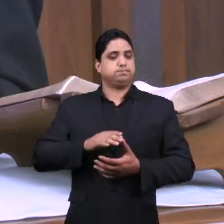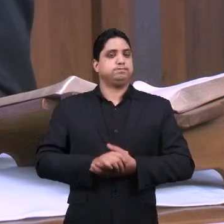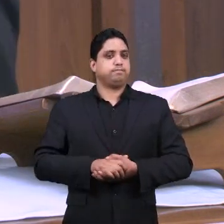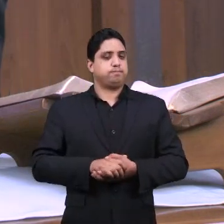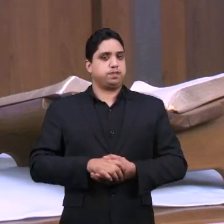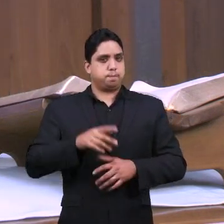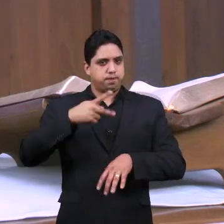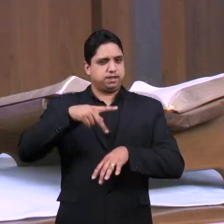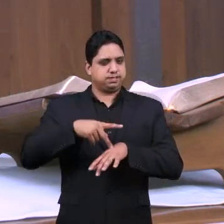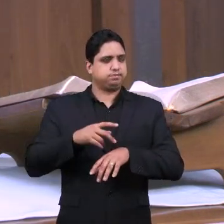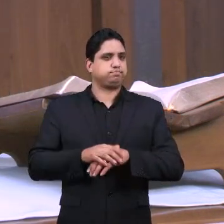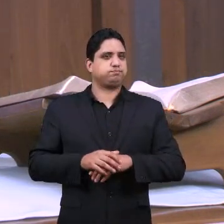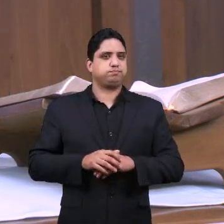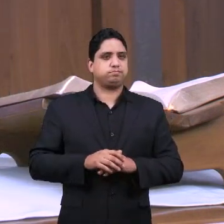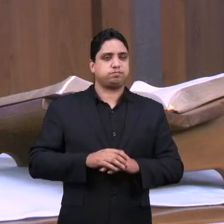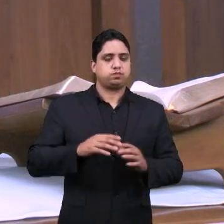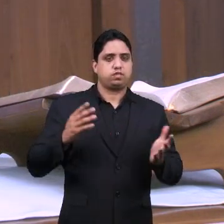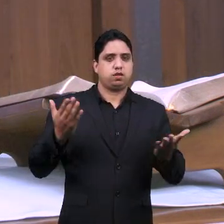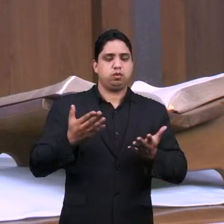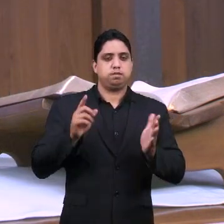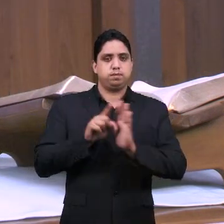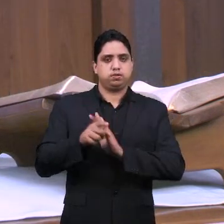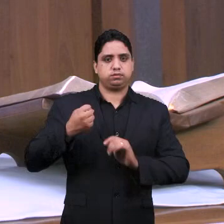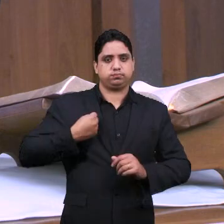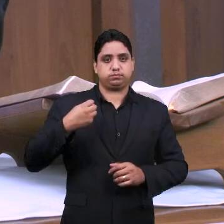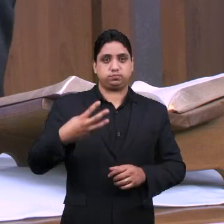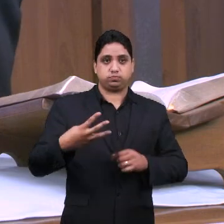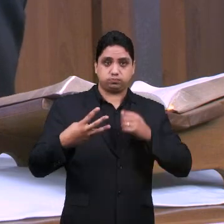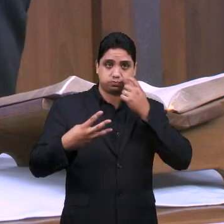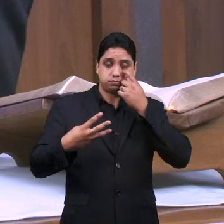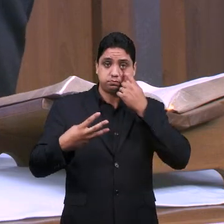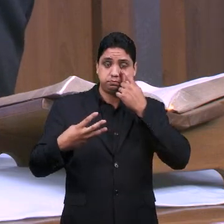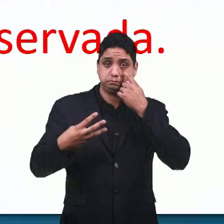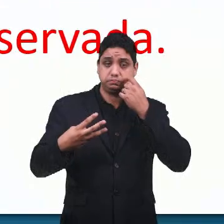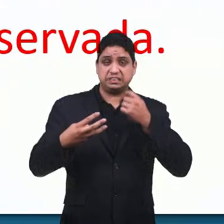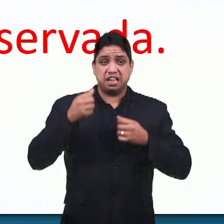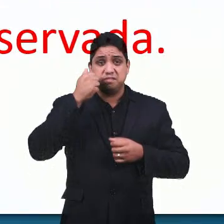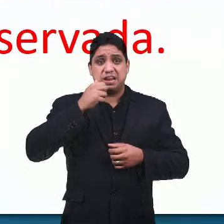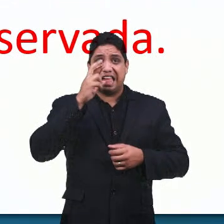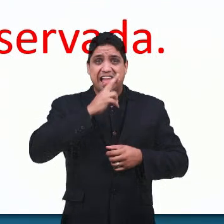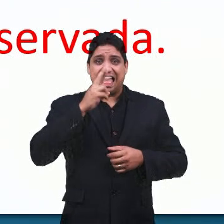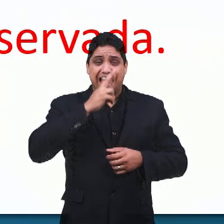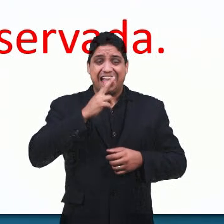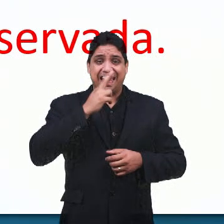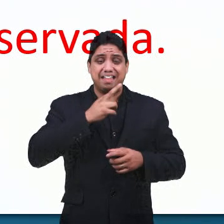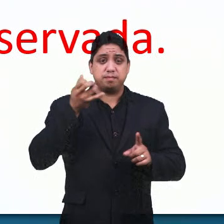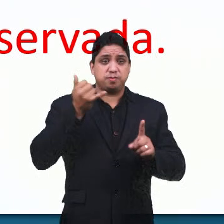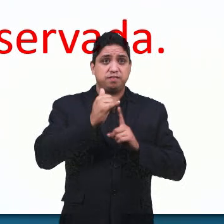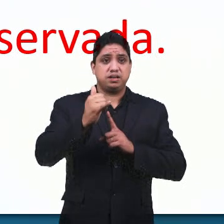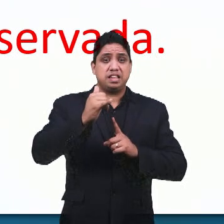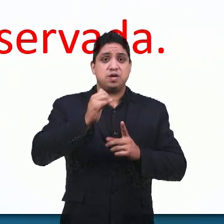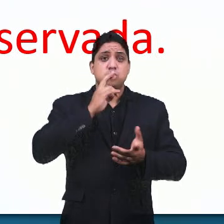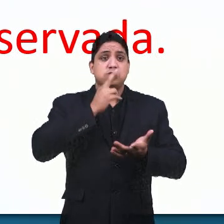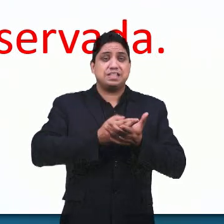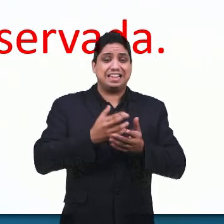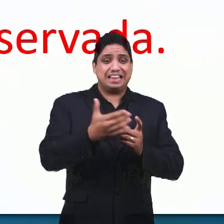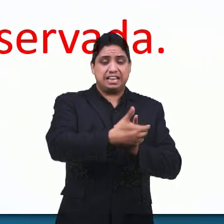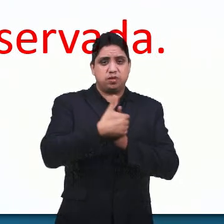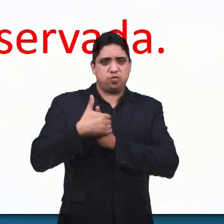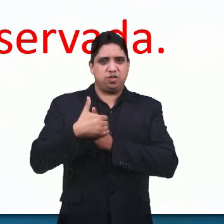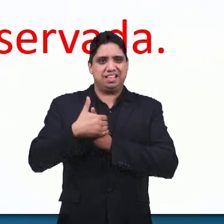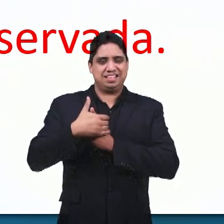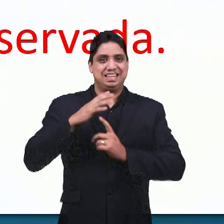Margarita, c'est la mère du pasteur Paulo Futuro, qui est au Portugal. 3. Comment vous voyez prophétiquement la position de Rahab comme